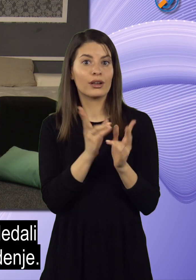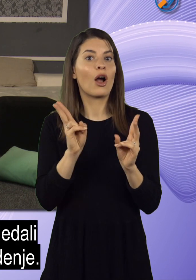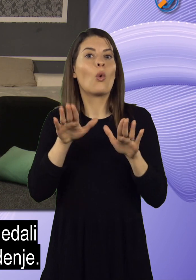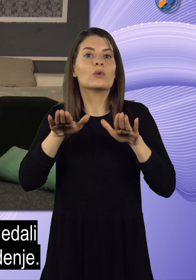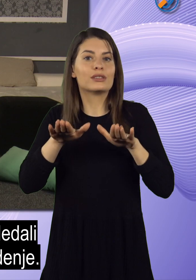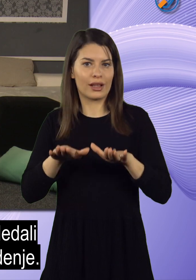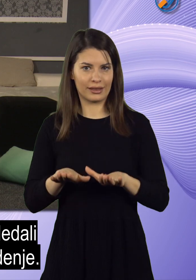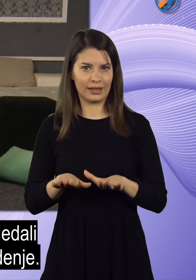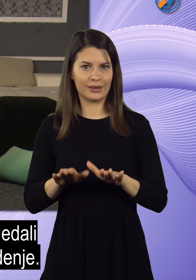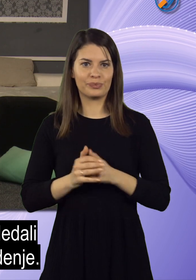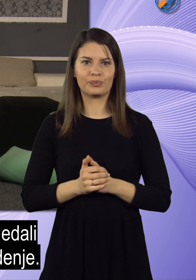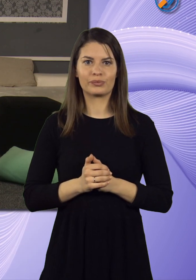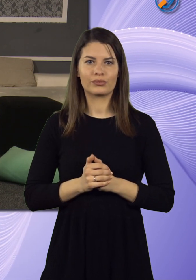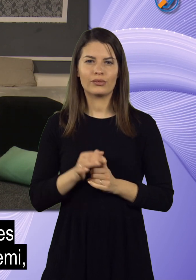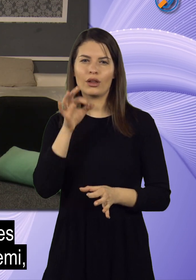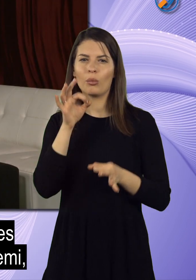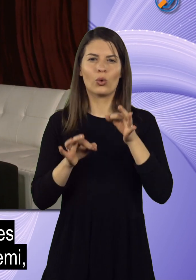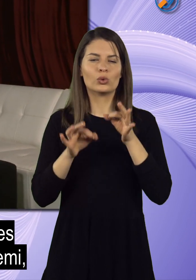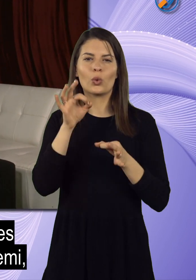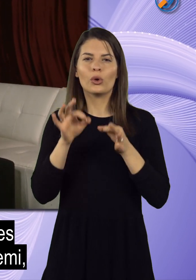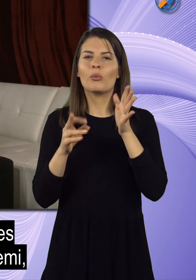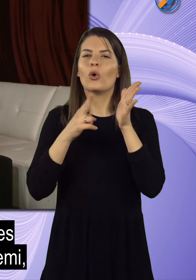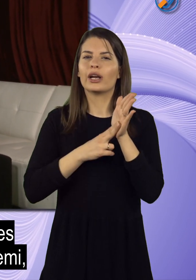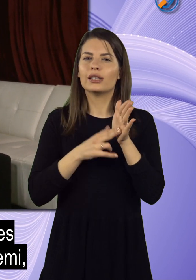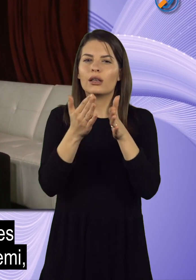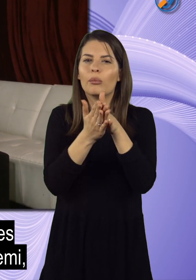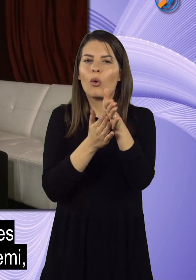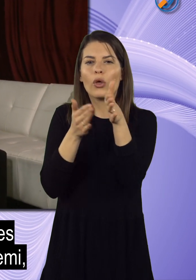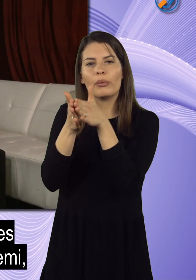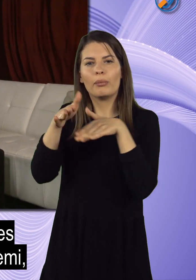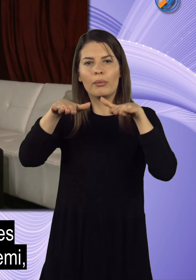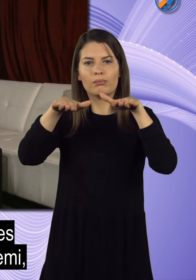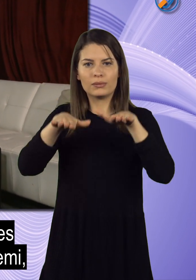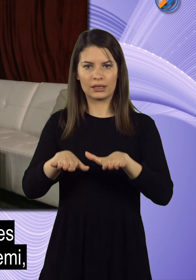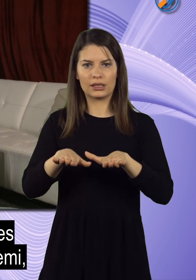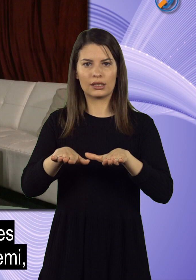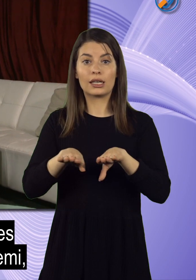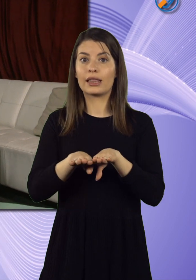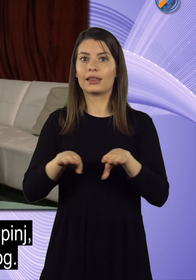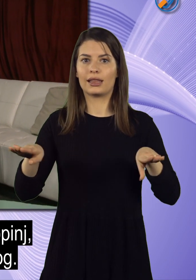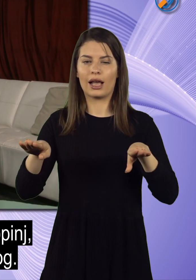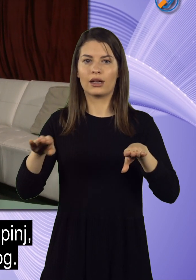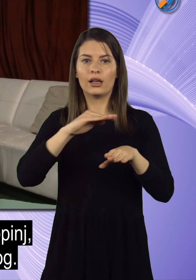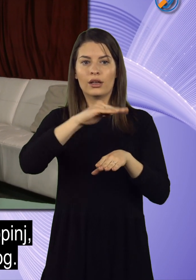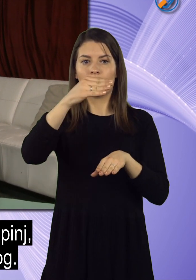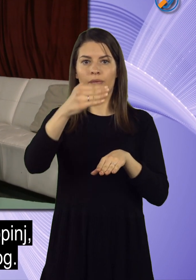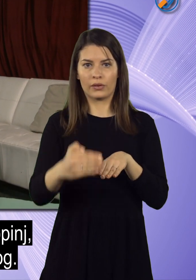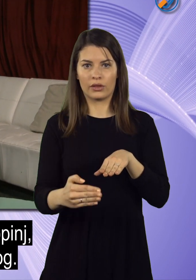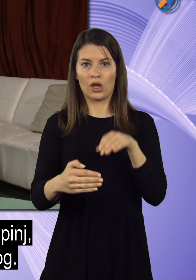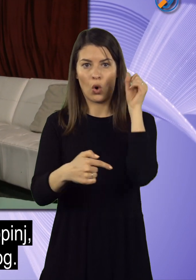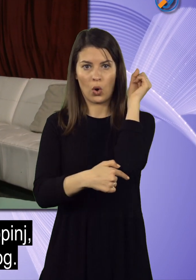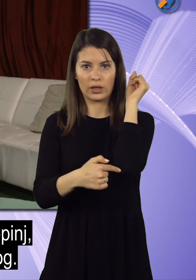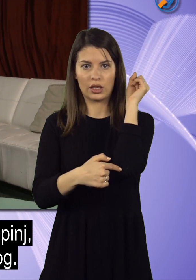za sedenje si bomo pogledali. Torej, probamo imeti res podplate v stiku s tlemi, v nogah je